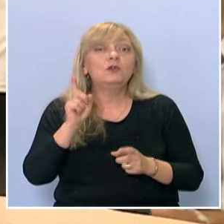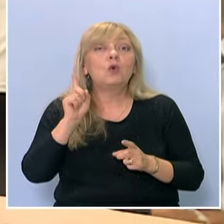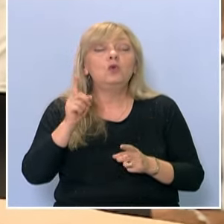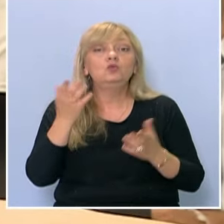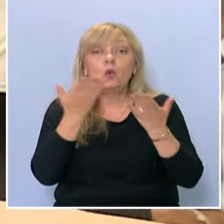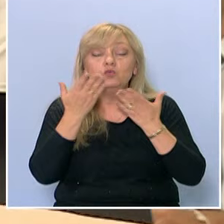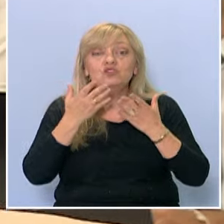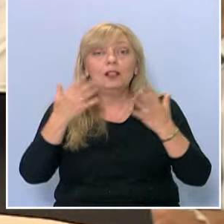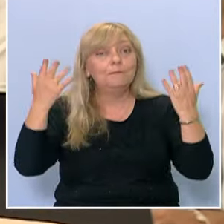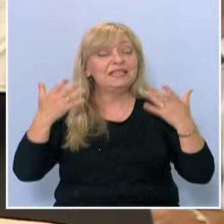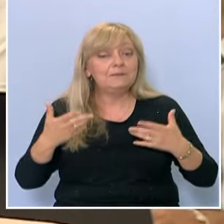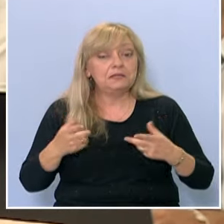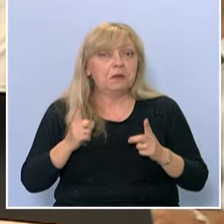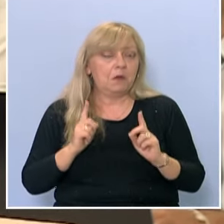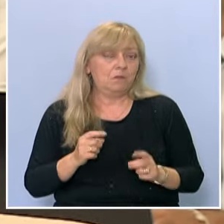Архитект,